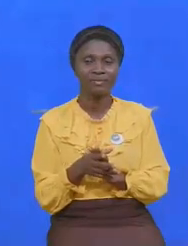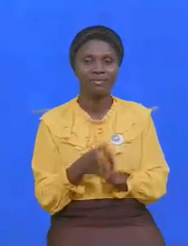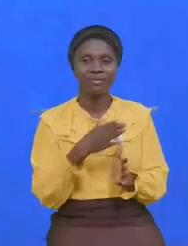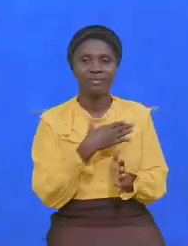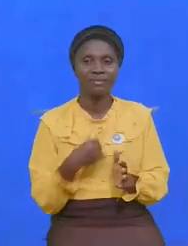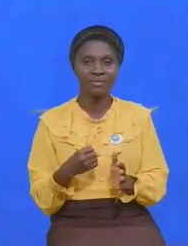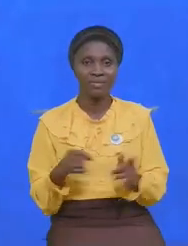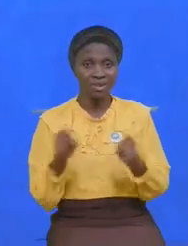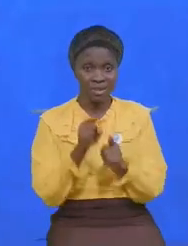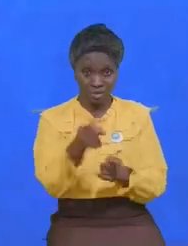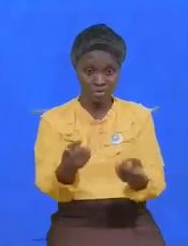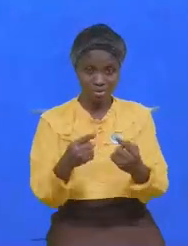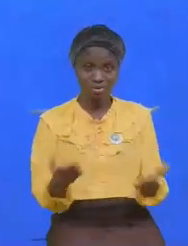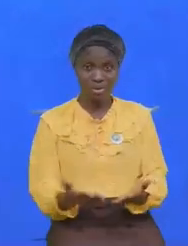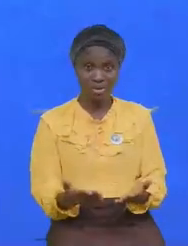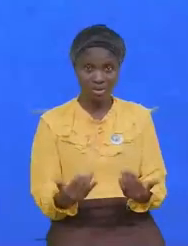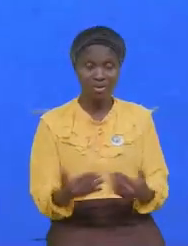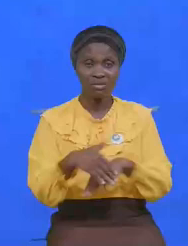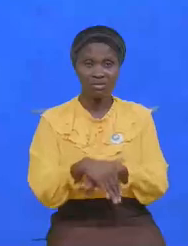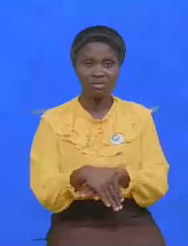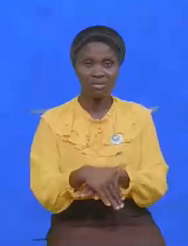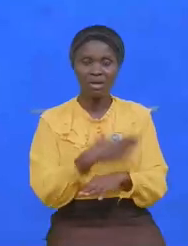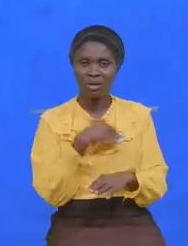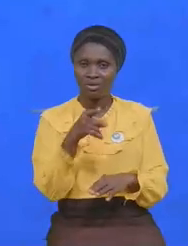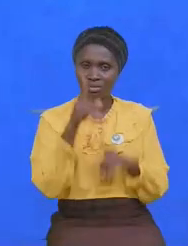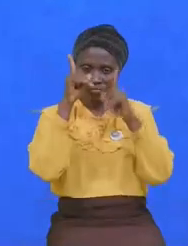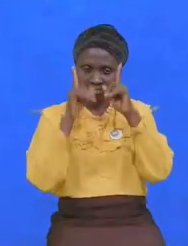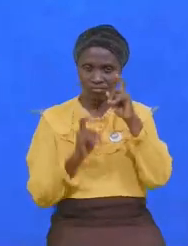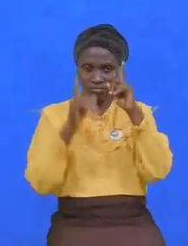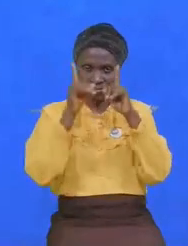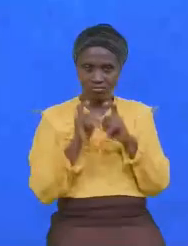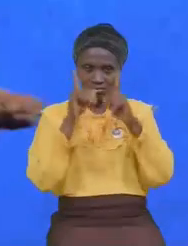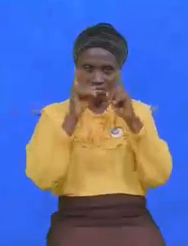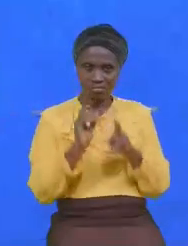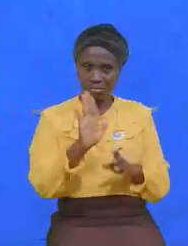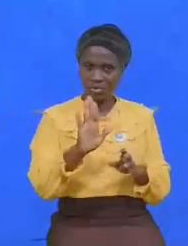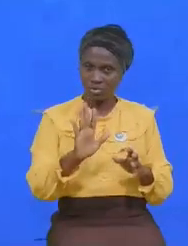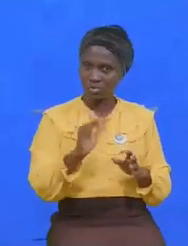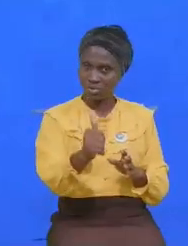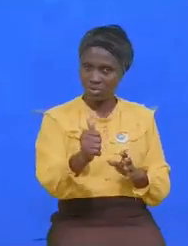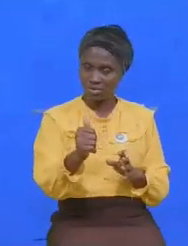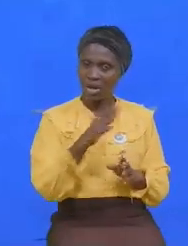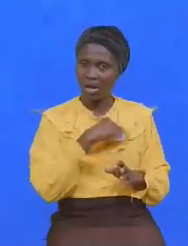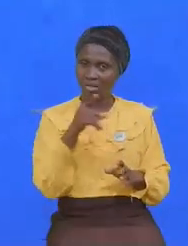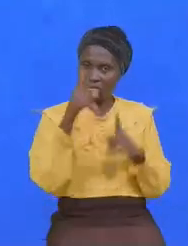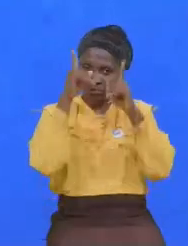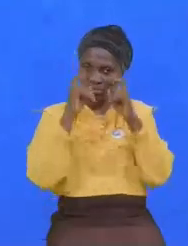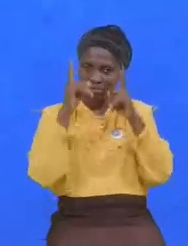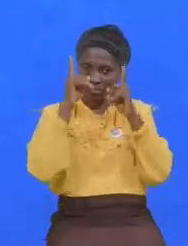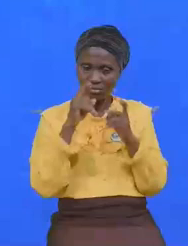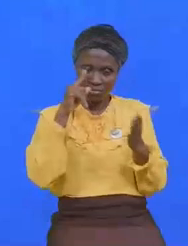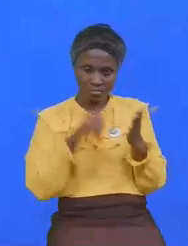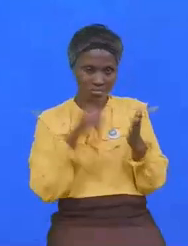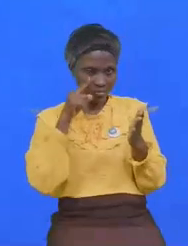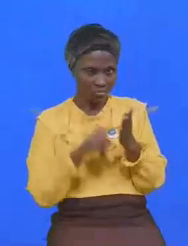Et comme tu es venu ici ce jour, et tu t'examines, et tu analyses ta vie, et